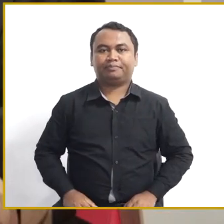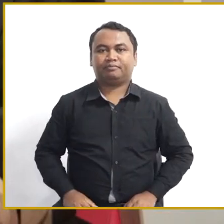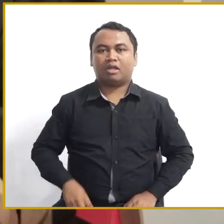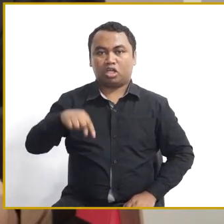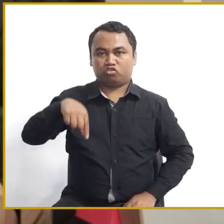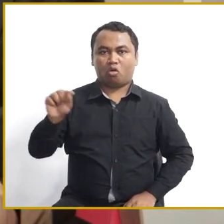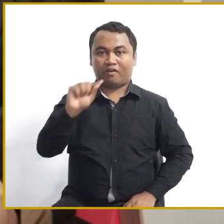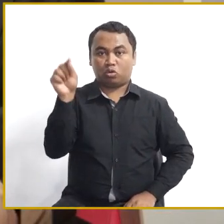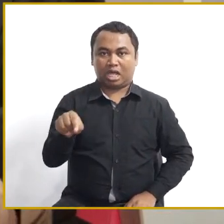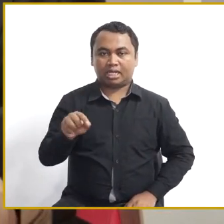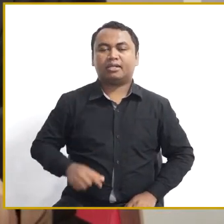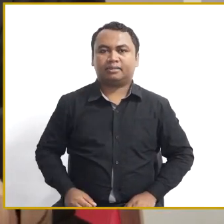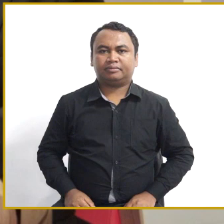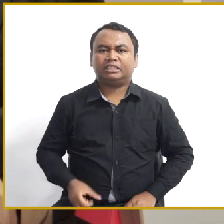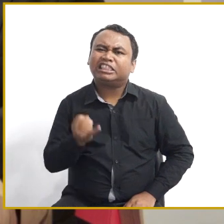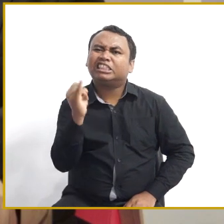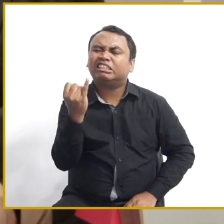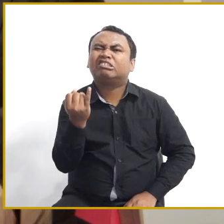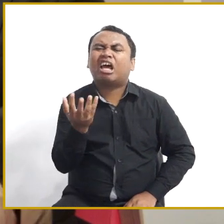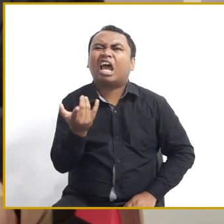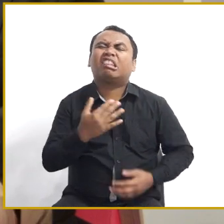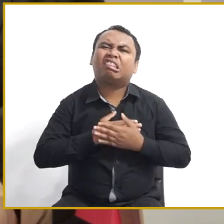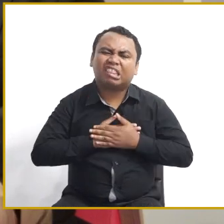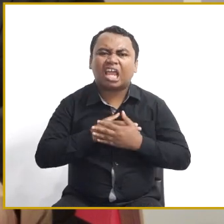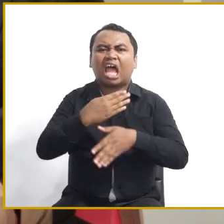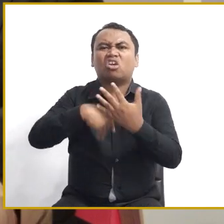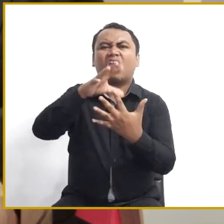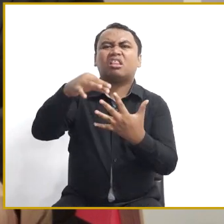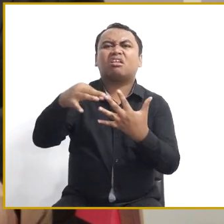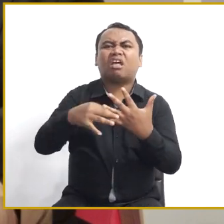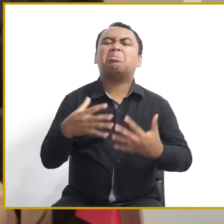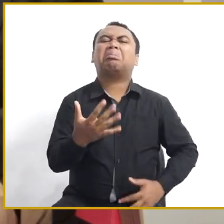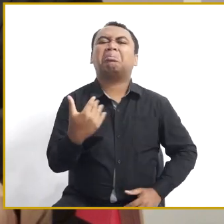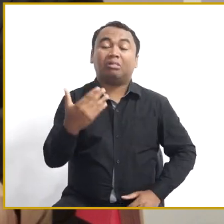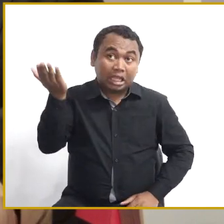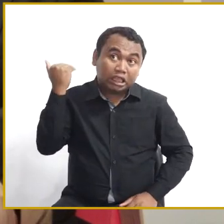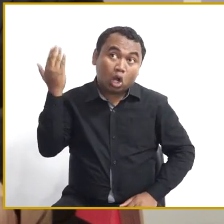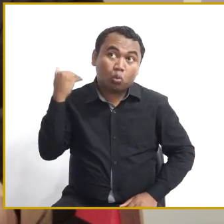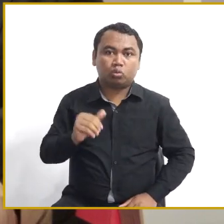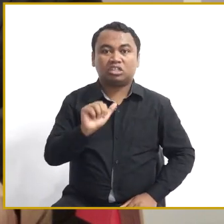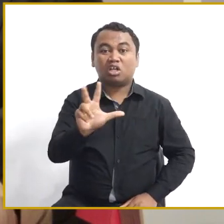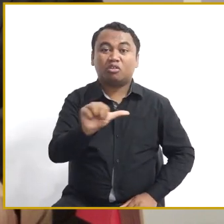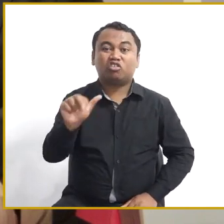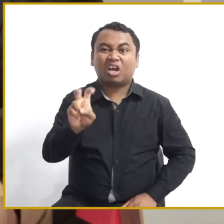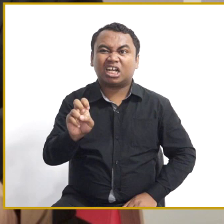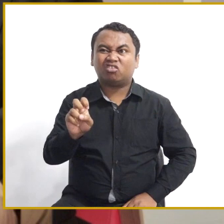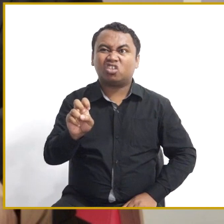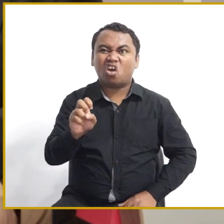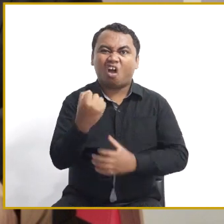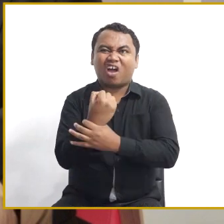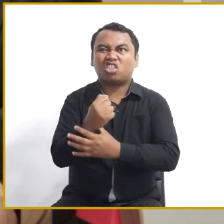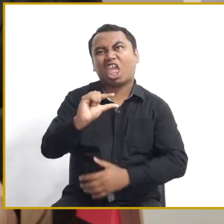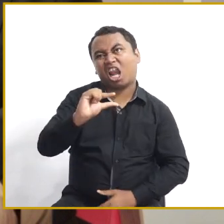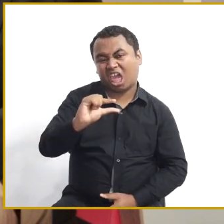manamarika anao sy ilatsahanao kandida tamin'ity taona ity, na dia efa nisy aza ny antsika hoe échec tamin'ny